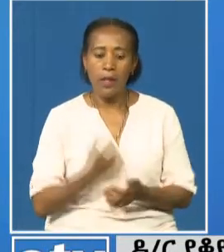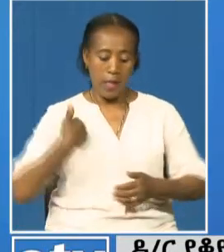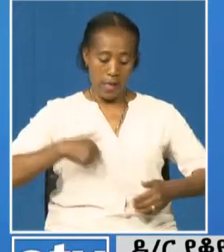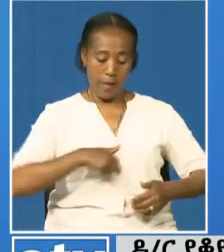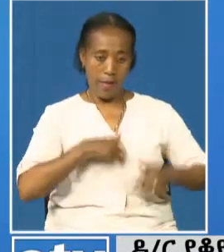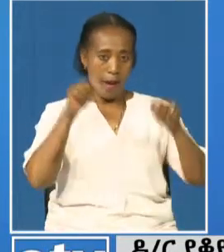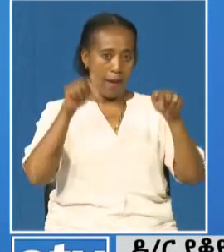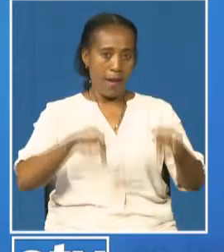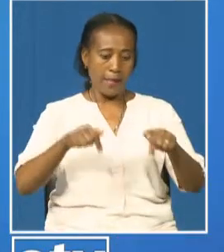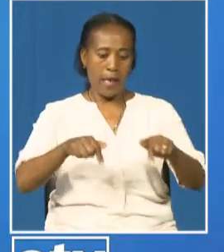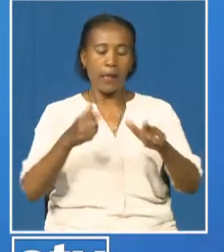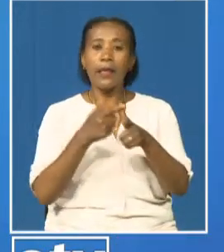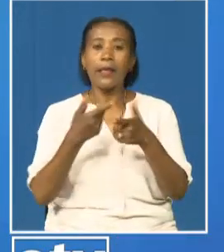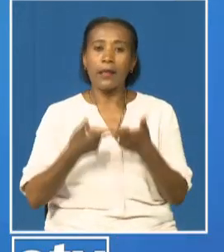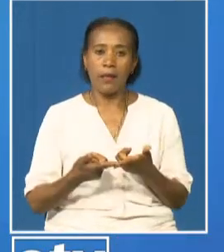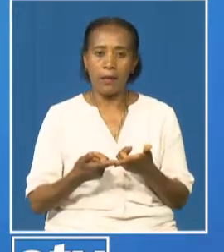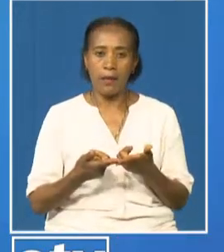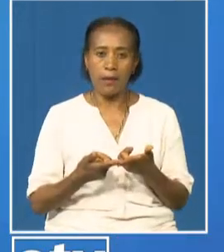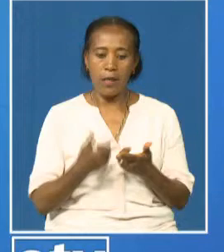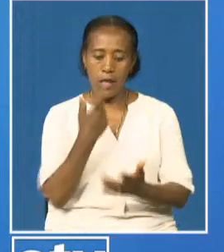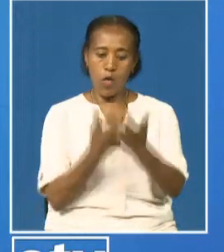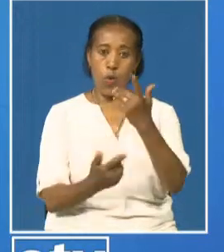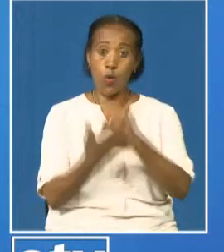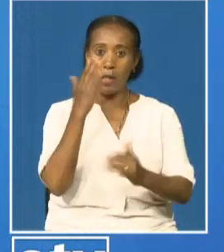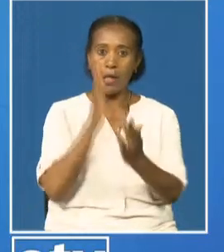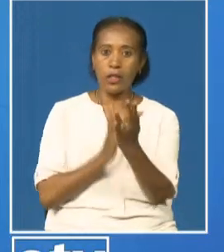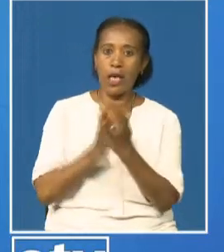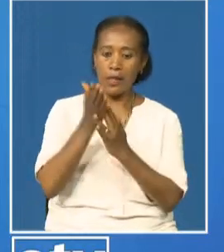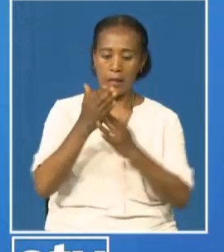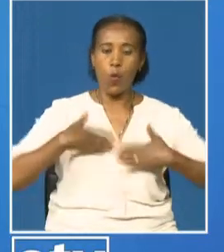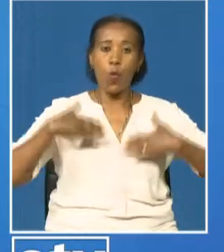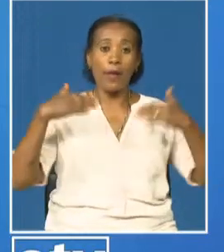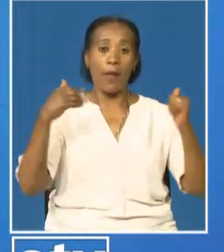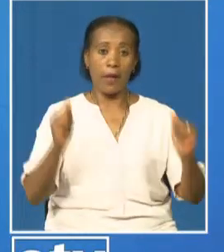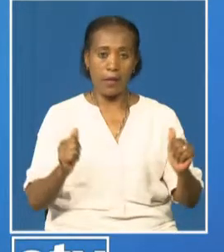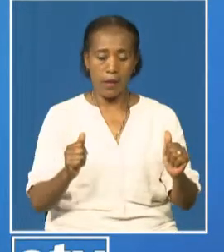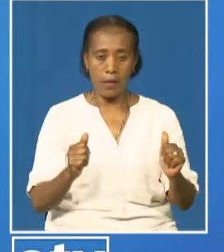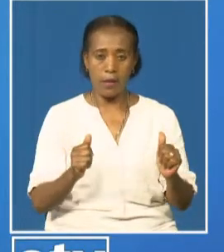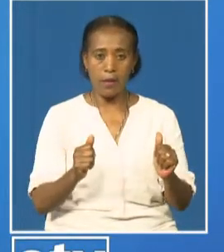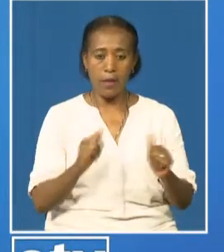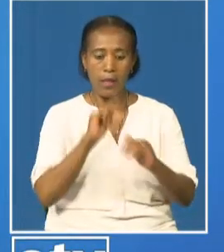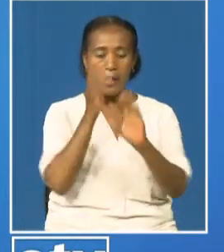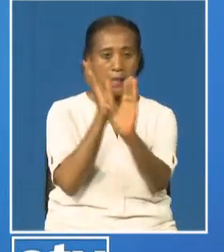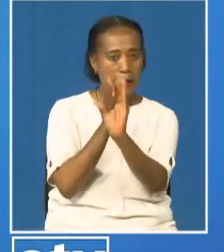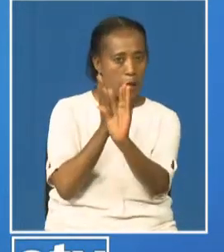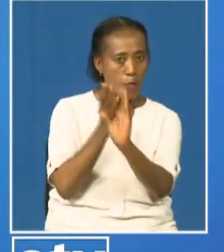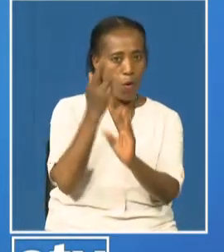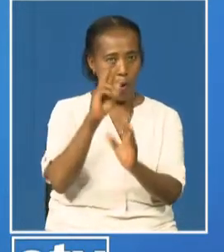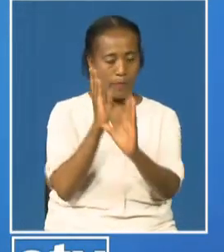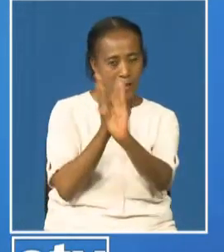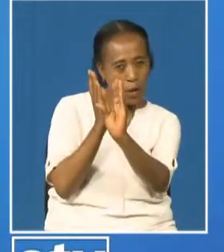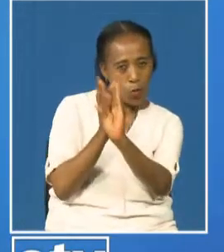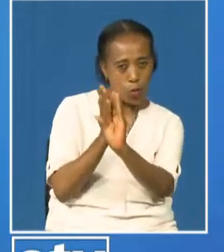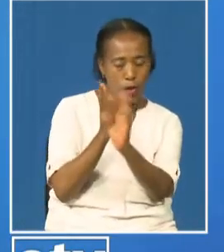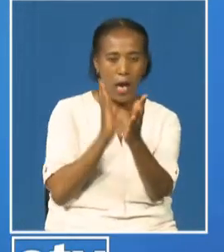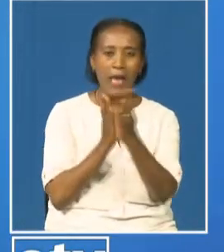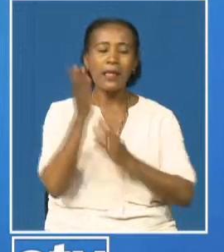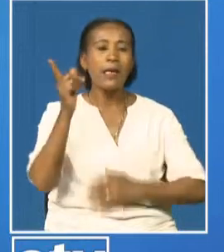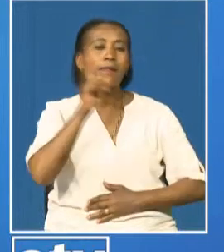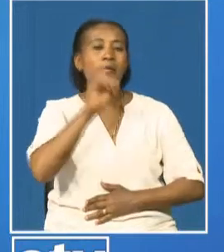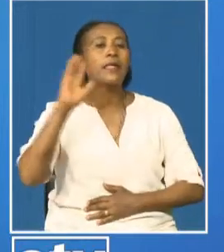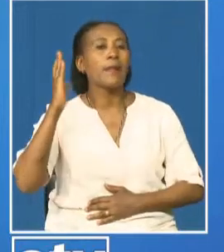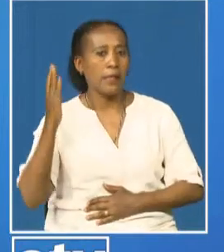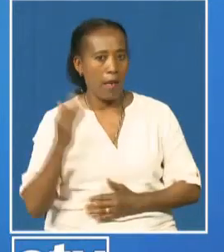እኛ ለዛሬ እንግዲህ ከውይይታችን አንጻር ወጣትነትን ከስነ ልቦና ወይም ከሳይኮሎጂ አንጻር ምን ይመስላል